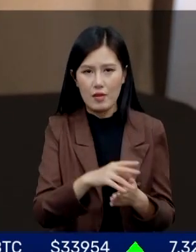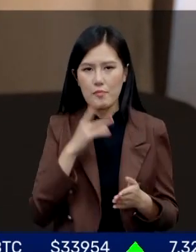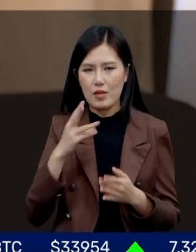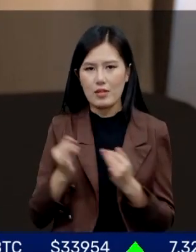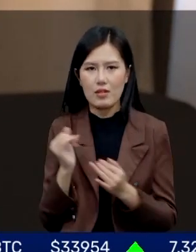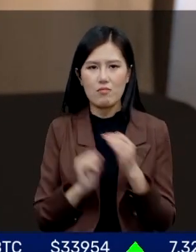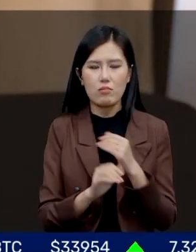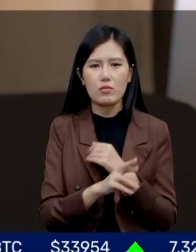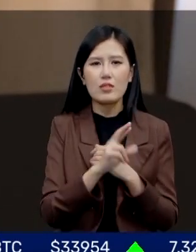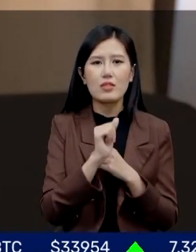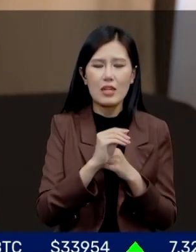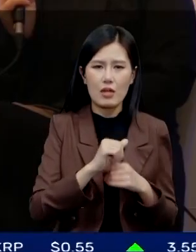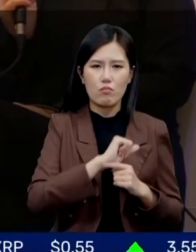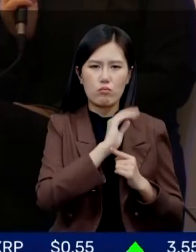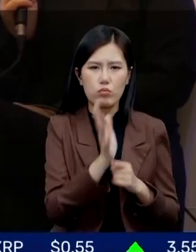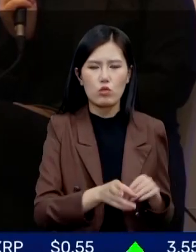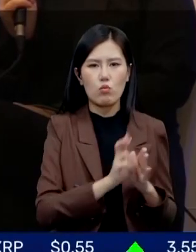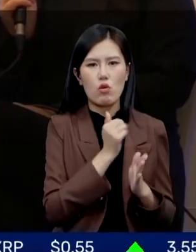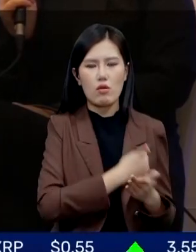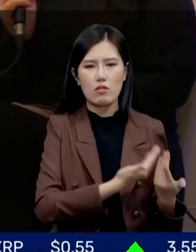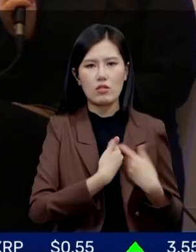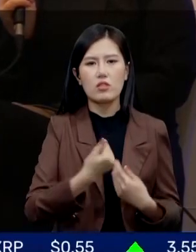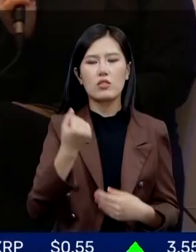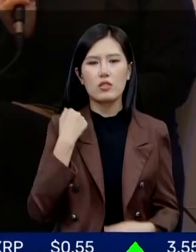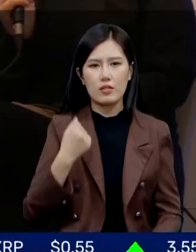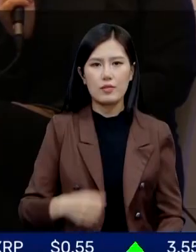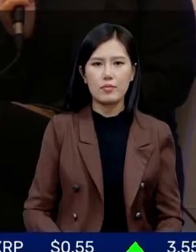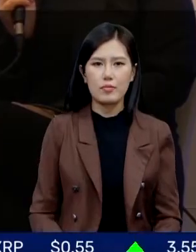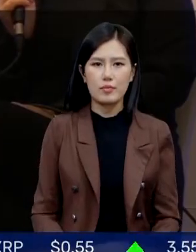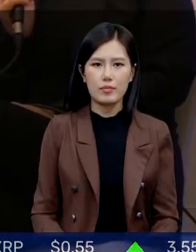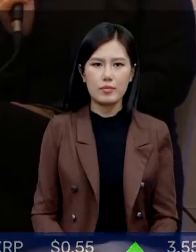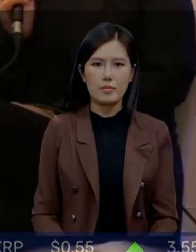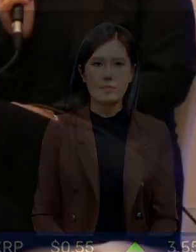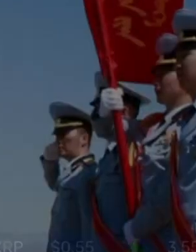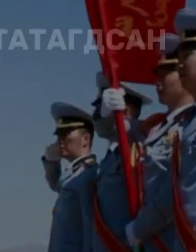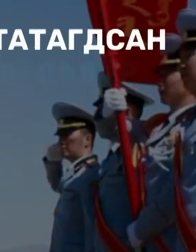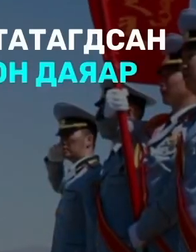мэт эдийн засгийн маш олон боломжууд гарч ирнэ гэдгийг онцолж байна.